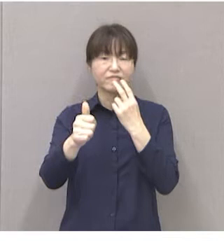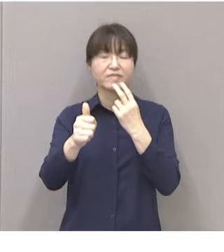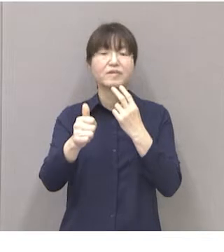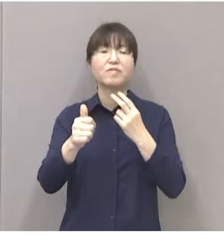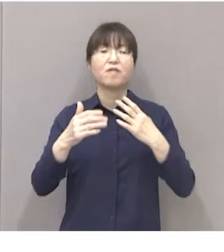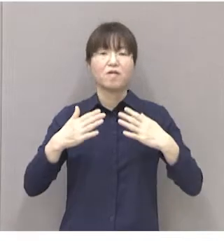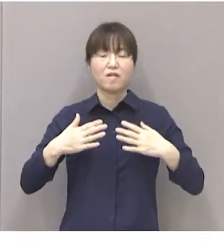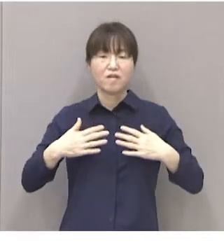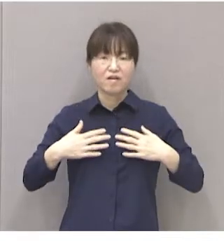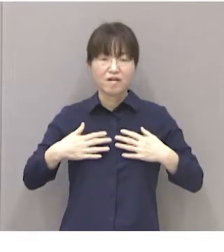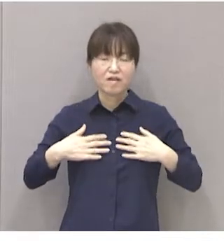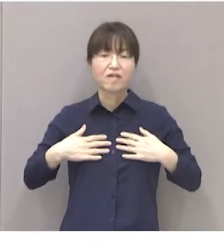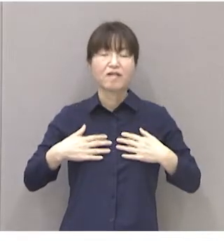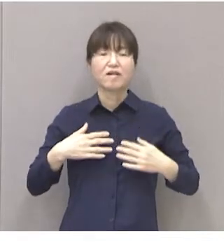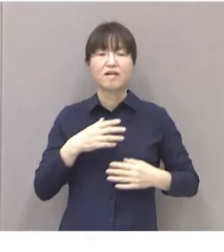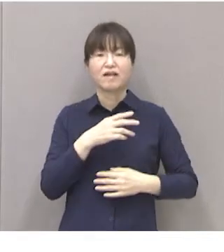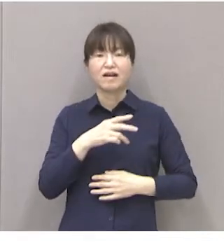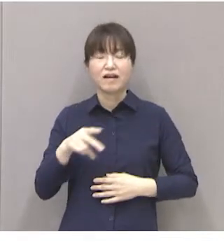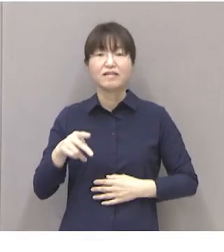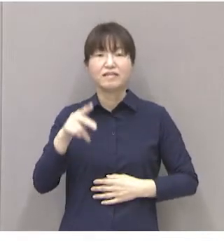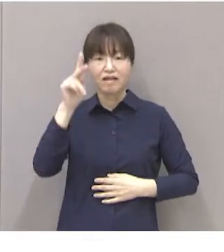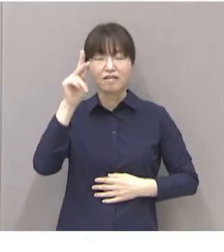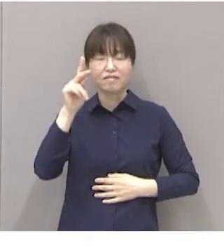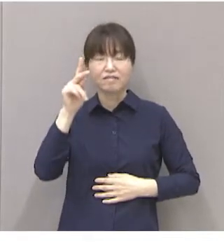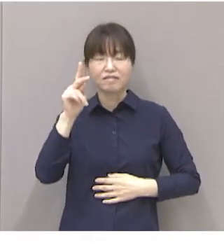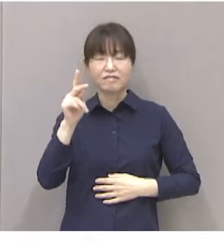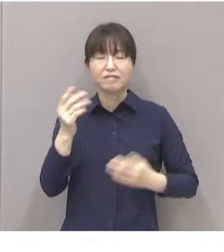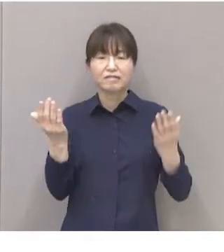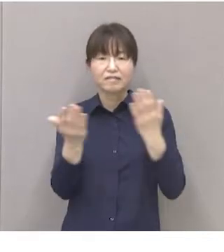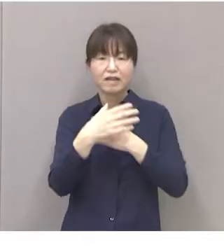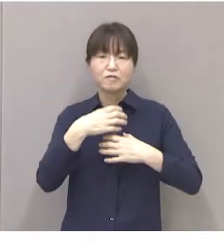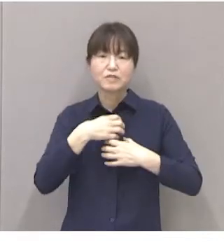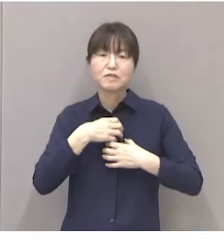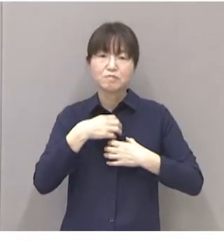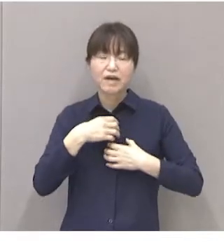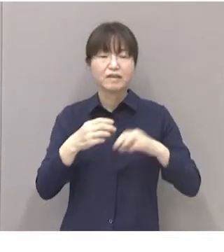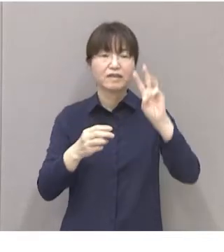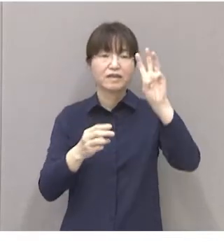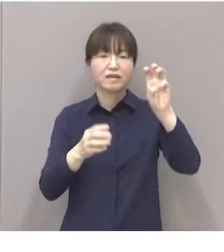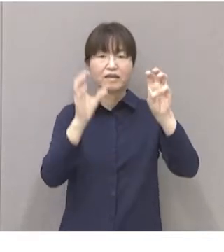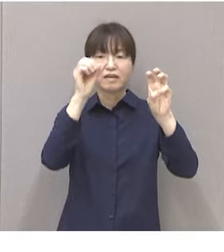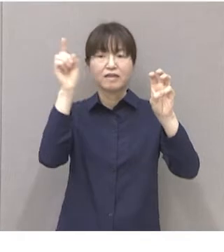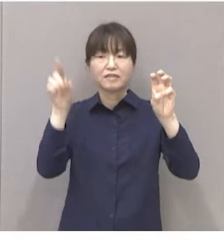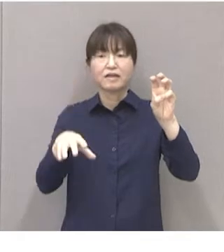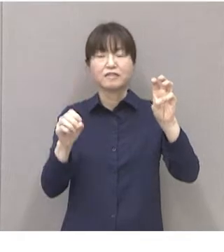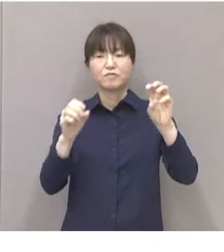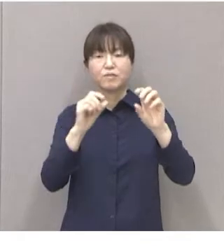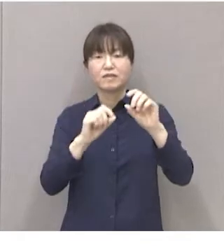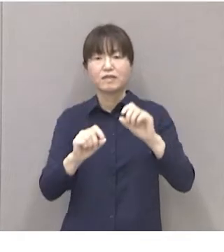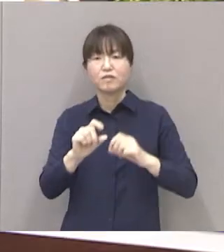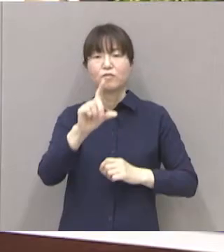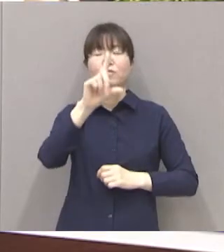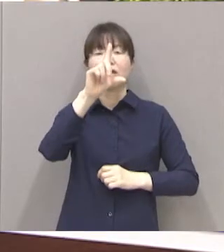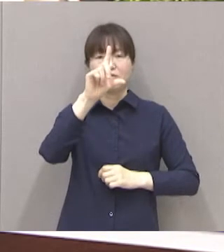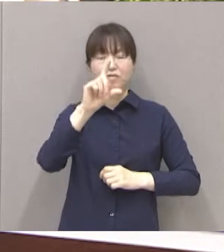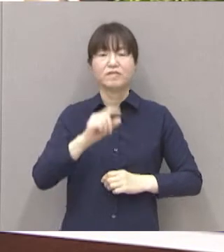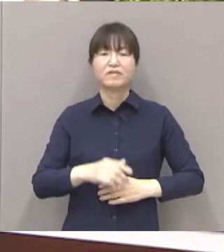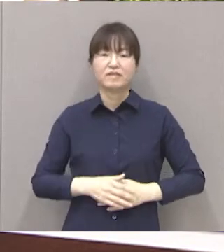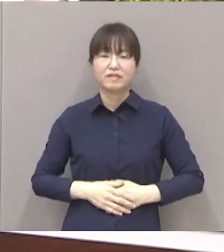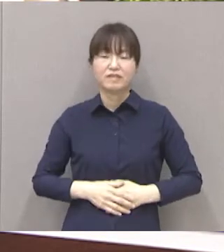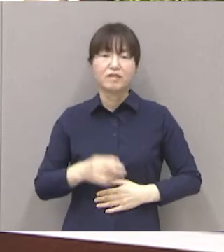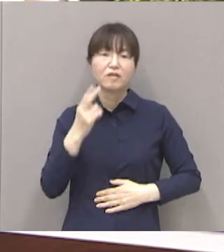はそうな人に比べると肺がんになる危険が30%くらい増えるという風に言われていますのでやはり